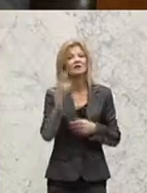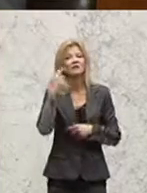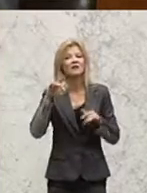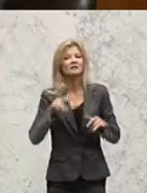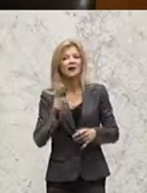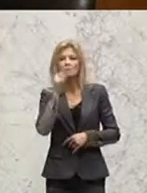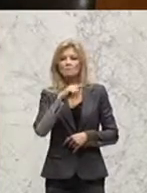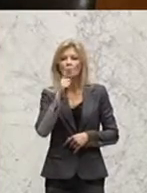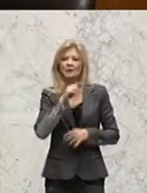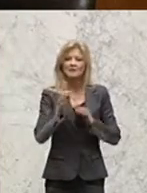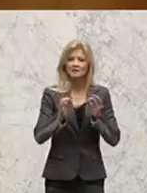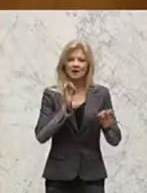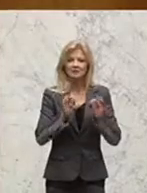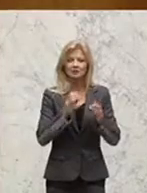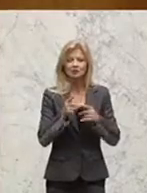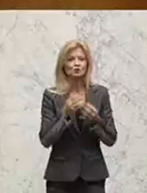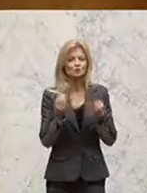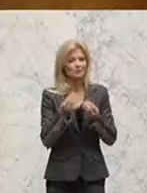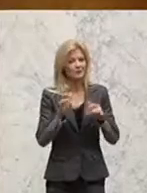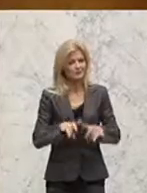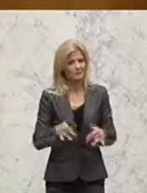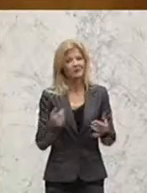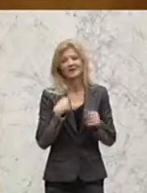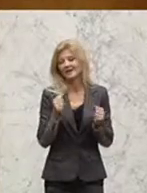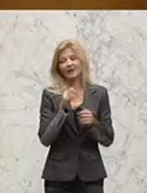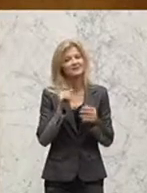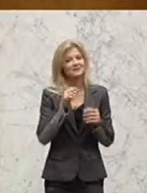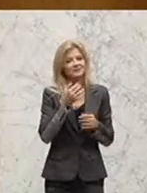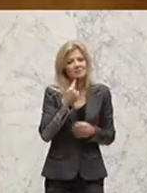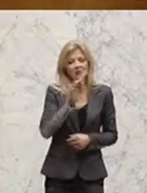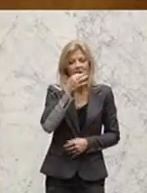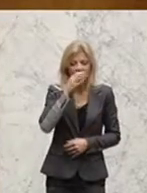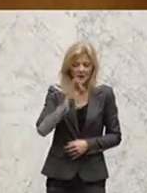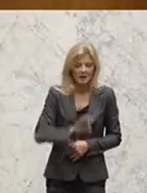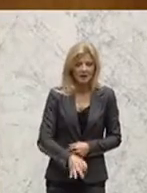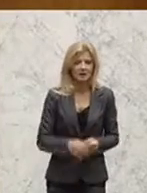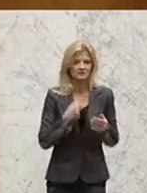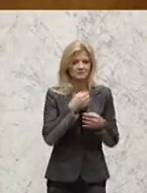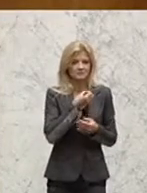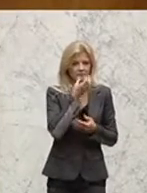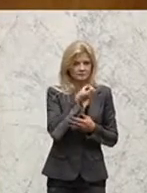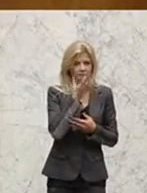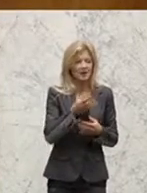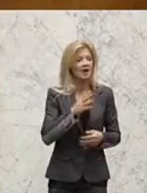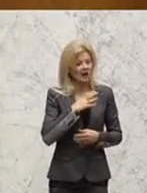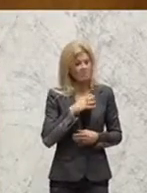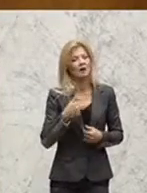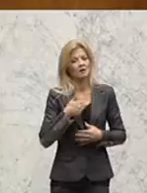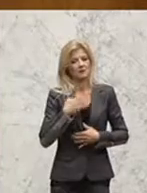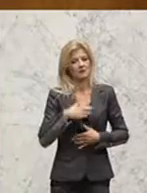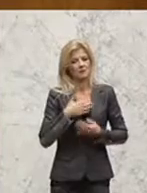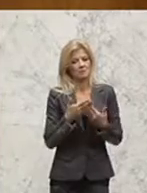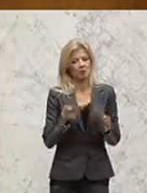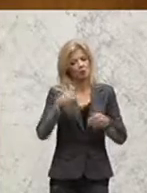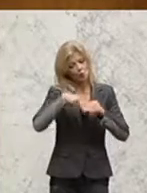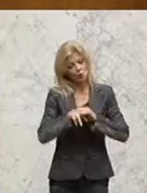keine weiteren näheren Angaben machen kann, bin aber gerne bereit, in den vorgesehenen Gremien wie im